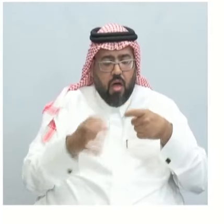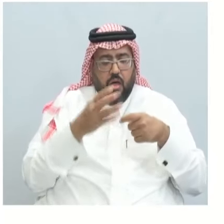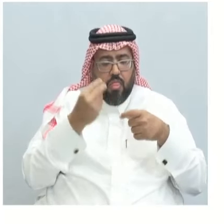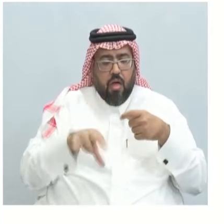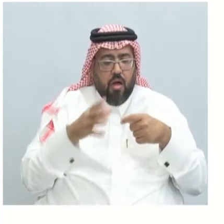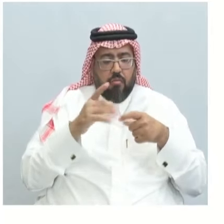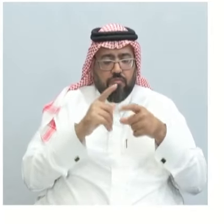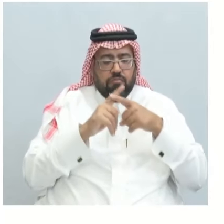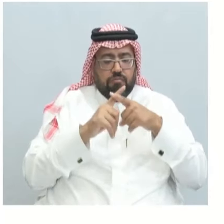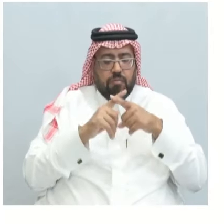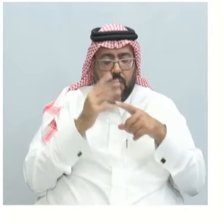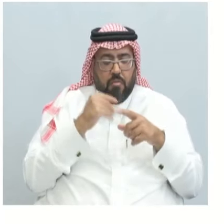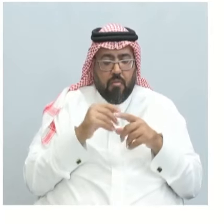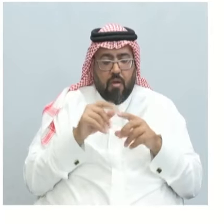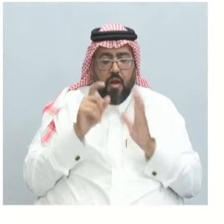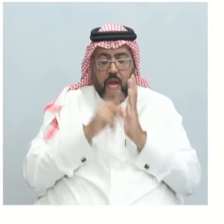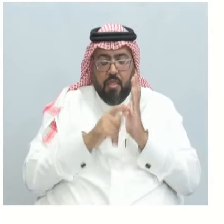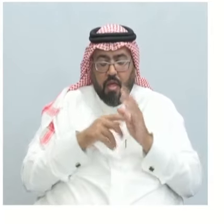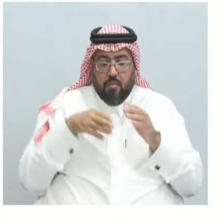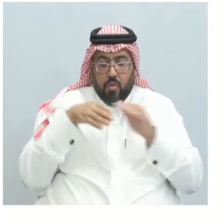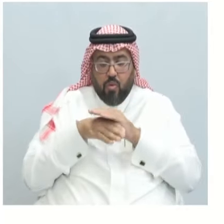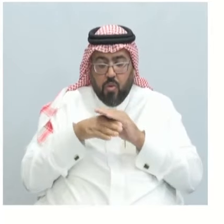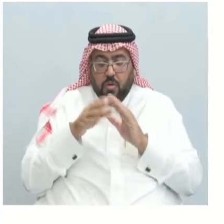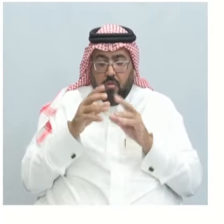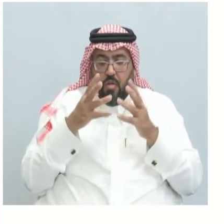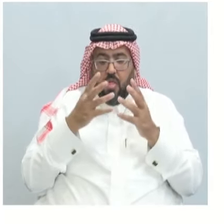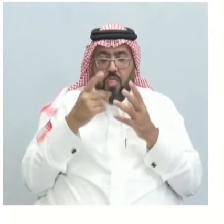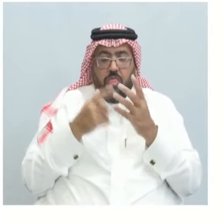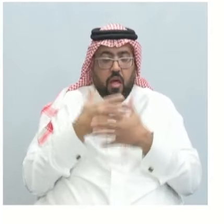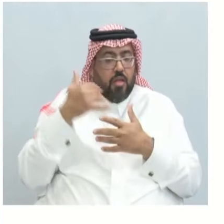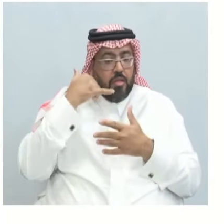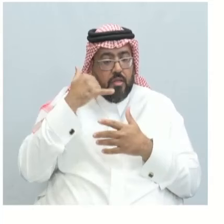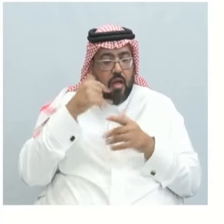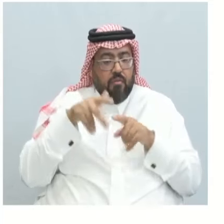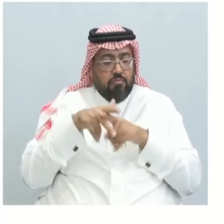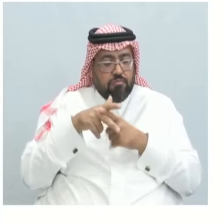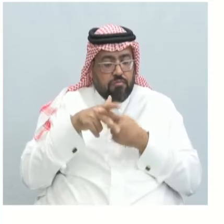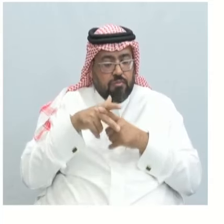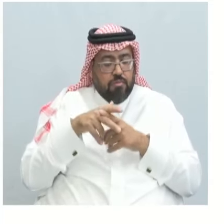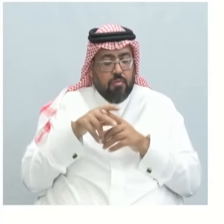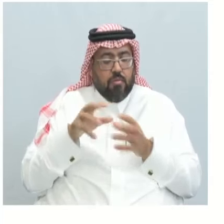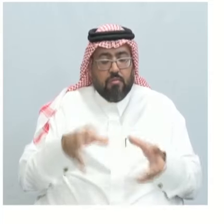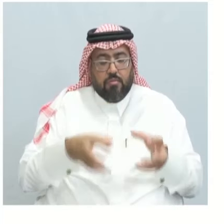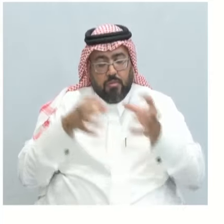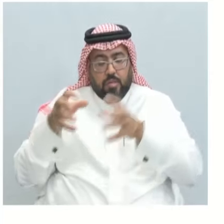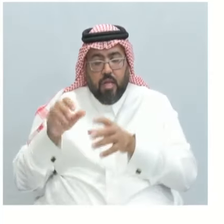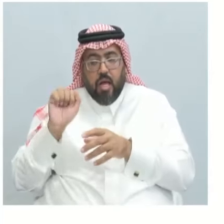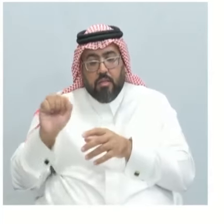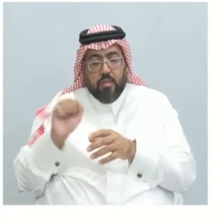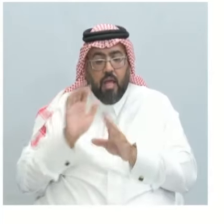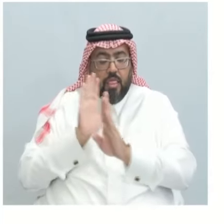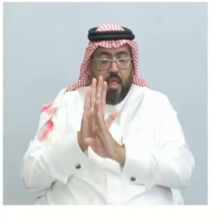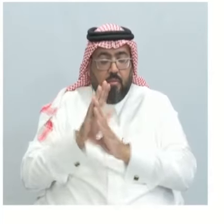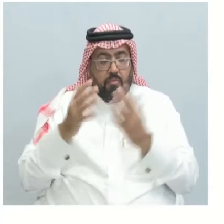او نظام التشغيل مفقود فعليك الاتصال بفني الحاسب او اخصائي الدعم